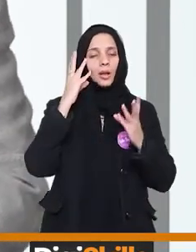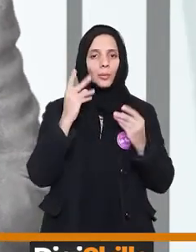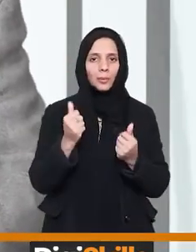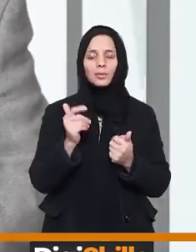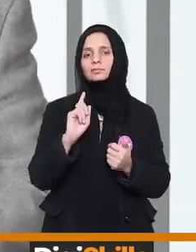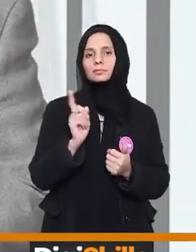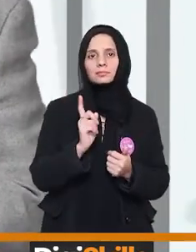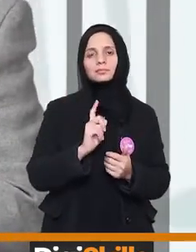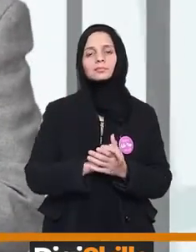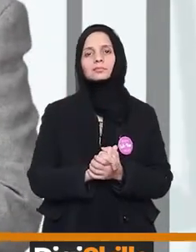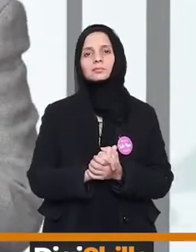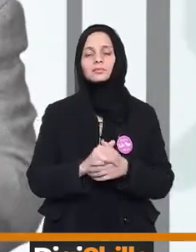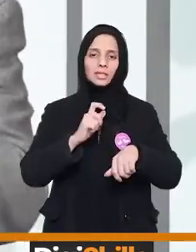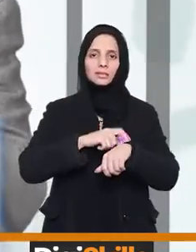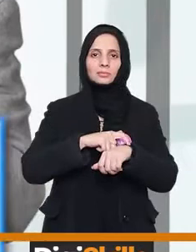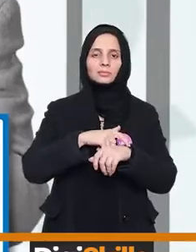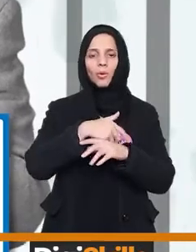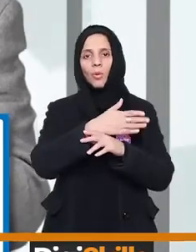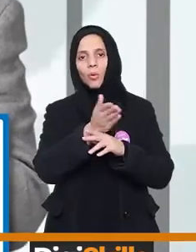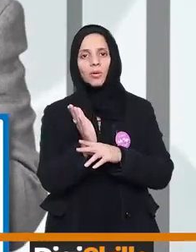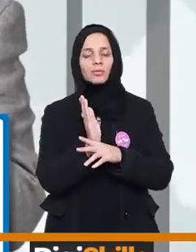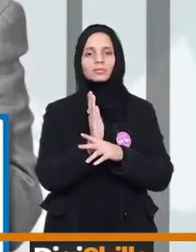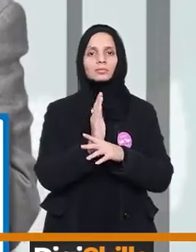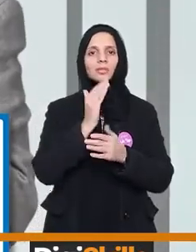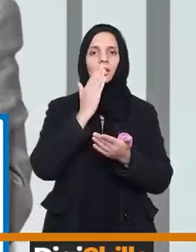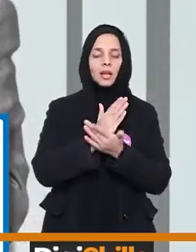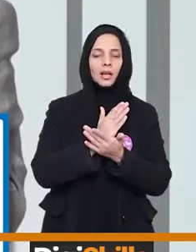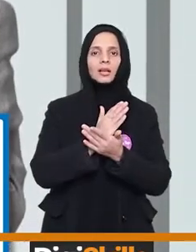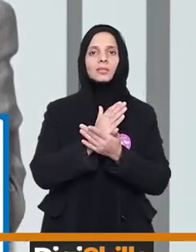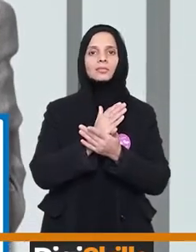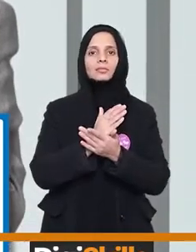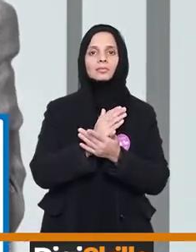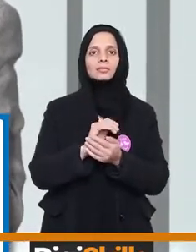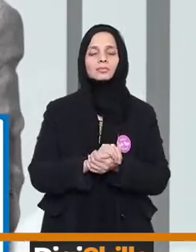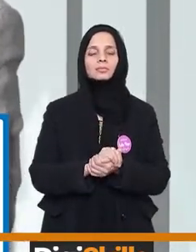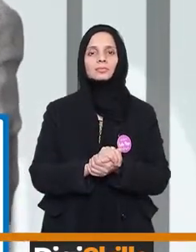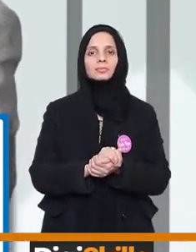ایزی ہو جائیں کہ آپ ٹائم، ڈیڈ لائنز،